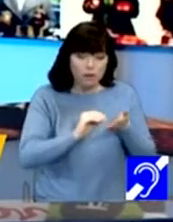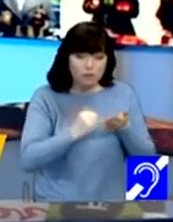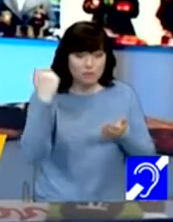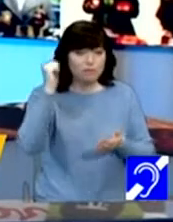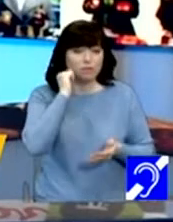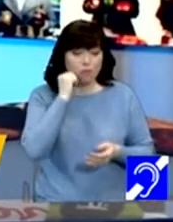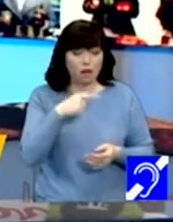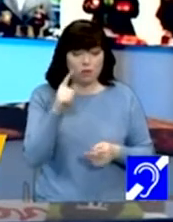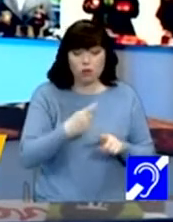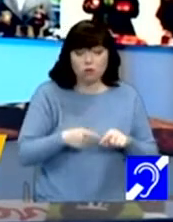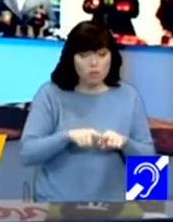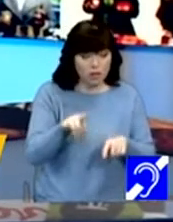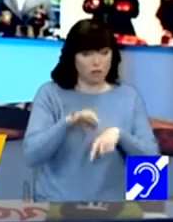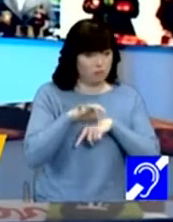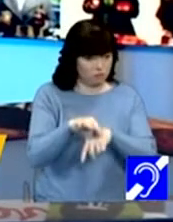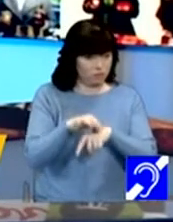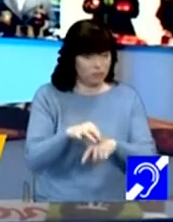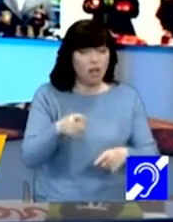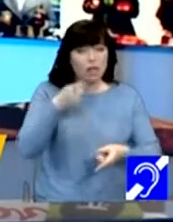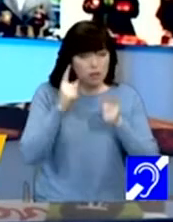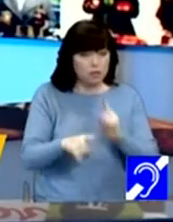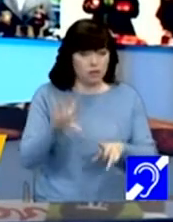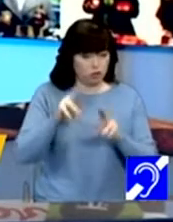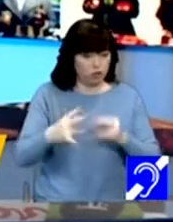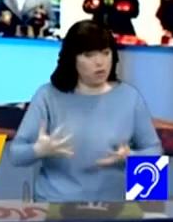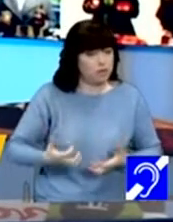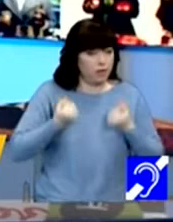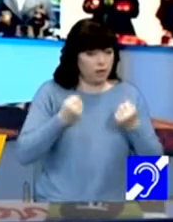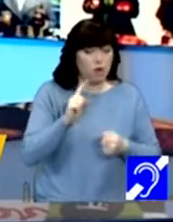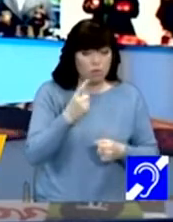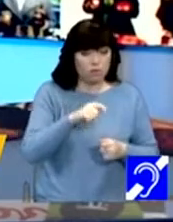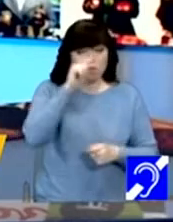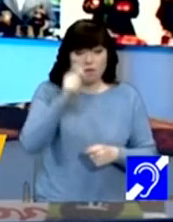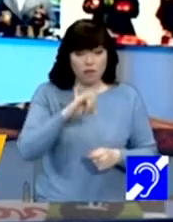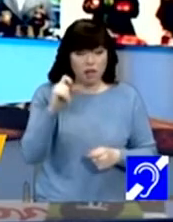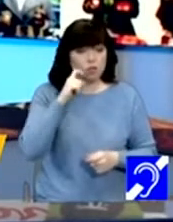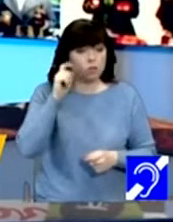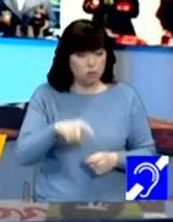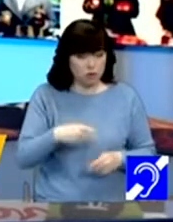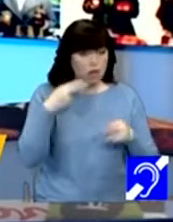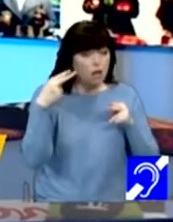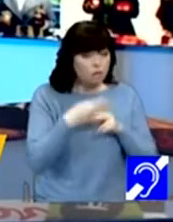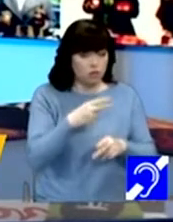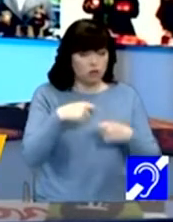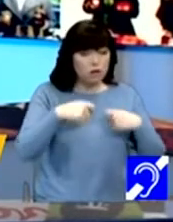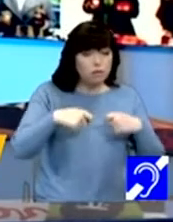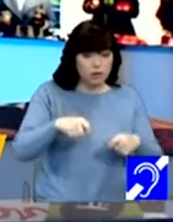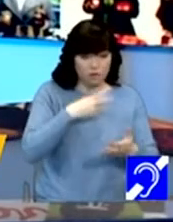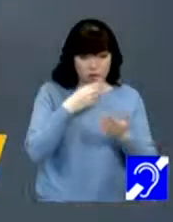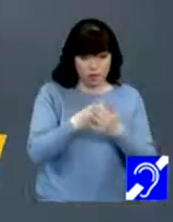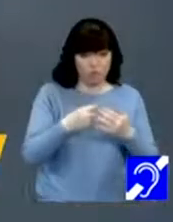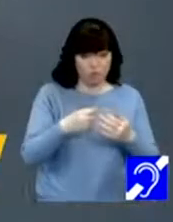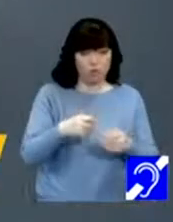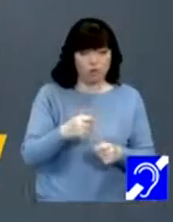că aceste evenimente sunt pentru ei un adevărat colac de salvare, întrucât războiul din Ucraina îi împiedică să-și vândă marfa.